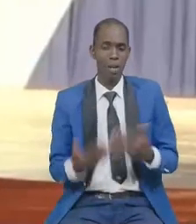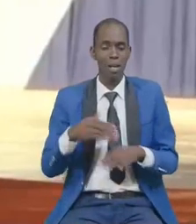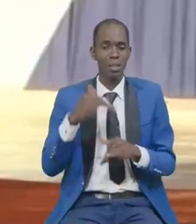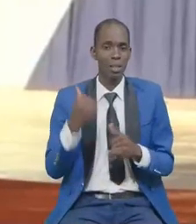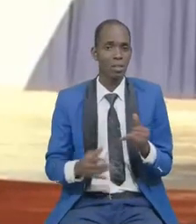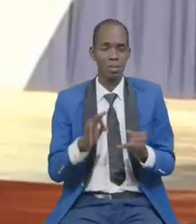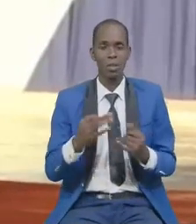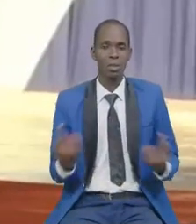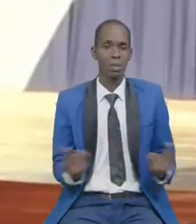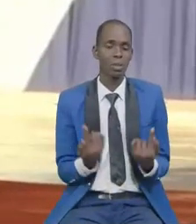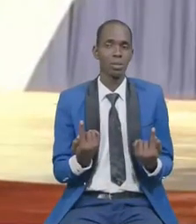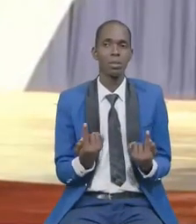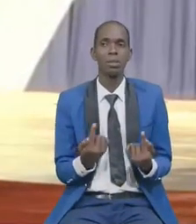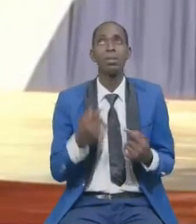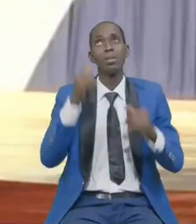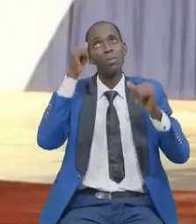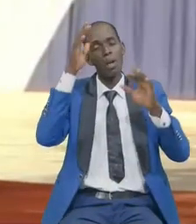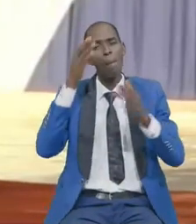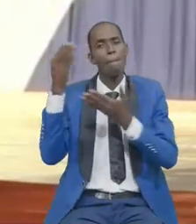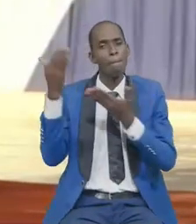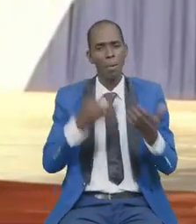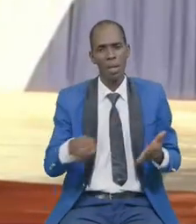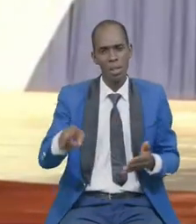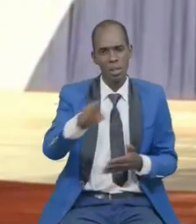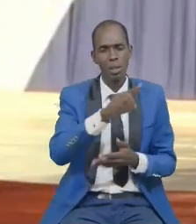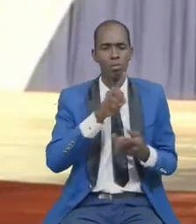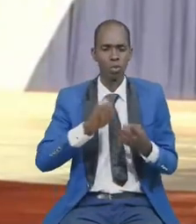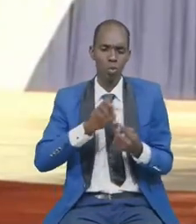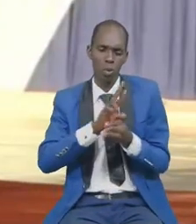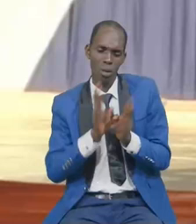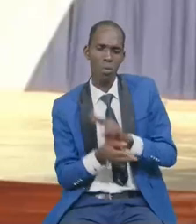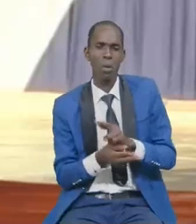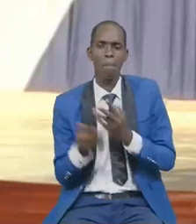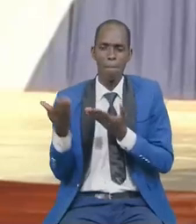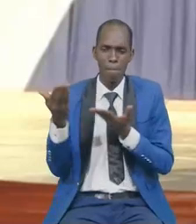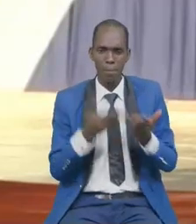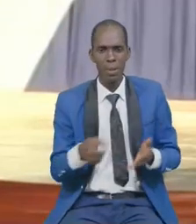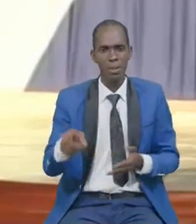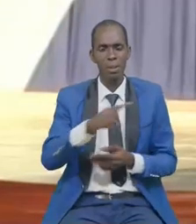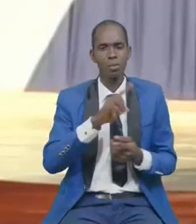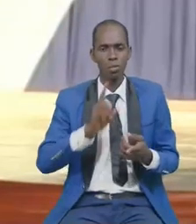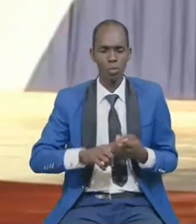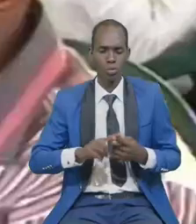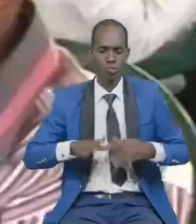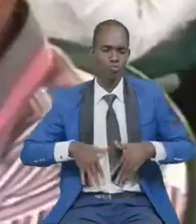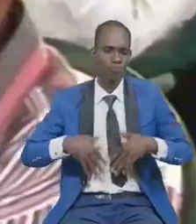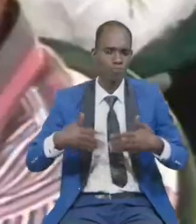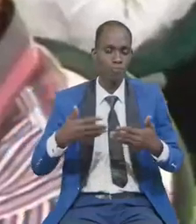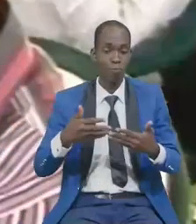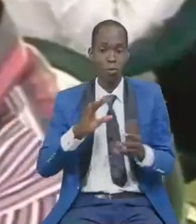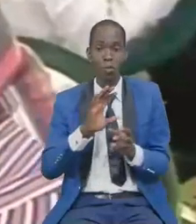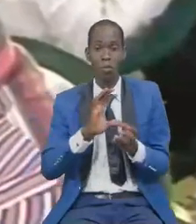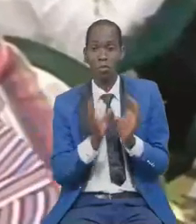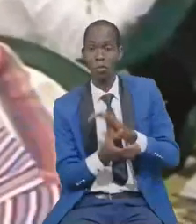font. Amène-les à la repentance. Amène-les à la conviction. Amène-les à changer. Qu'il y ait